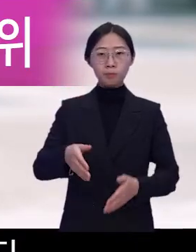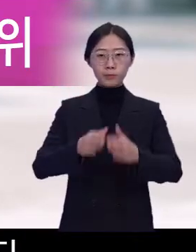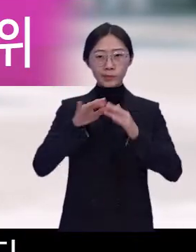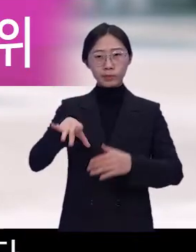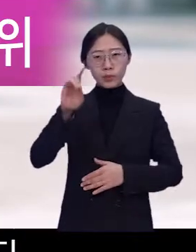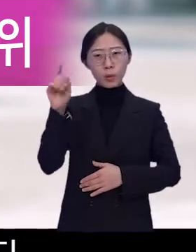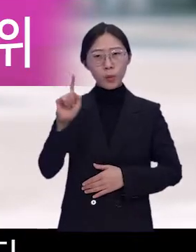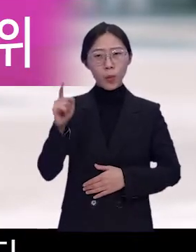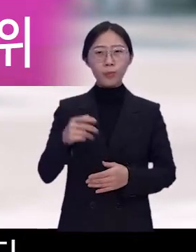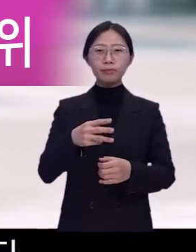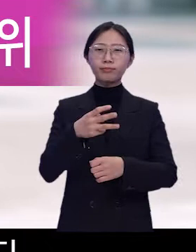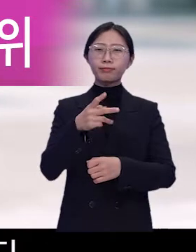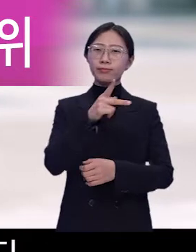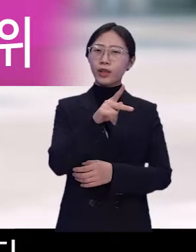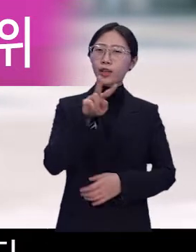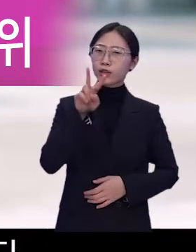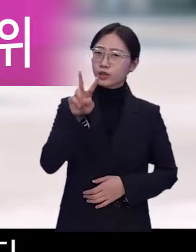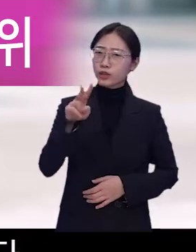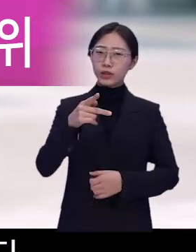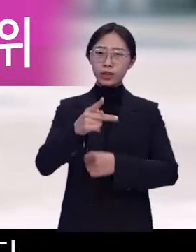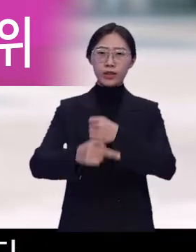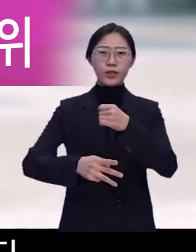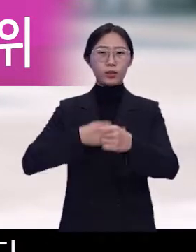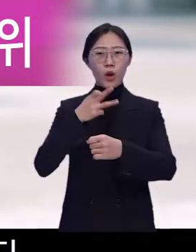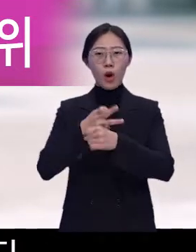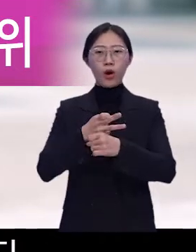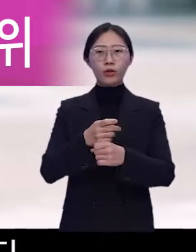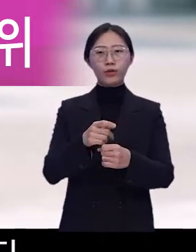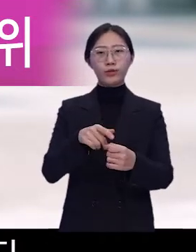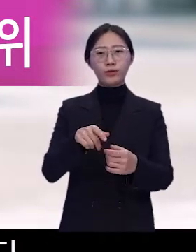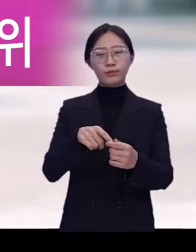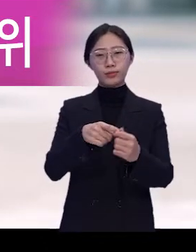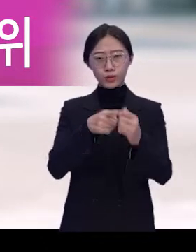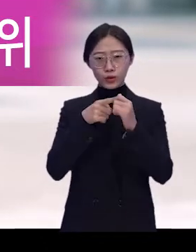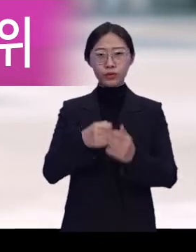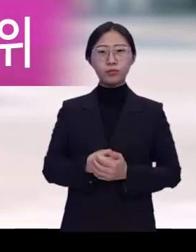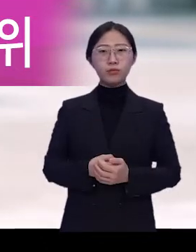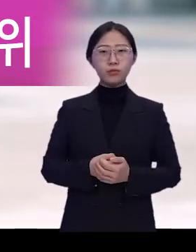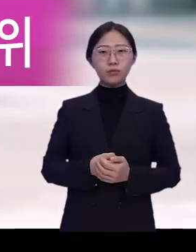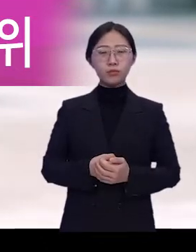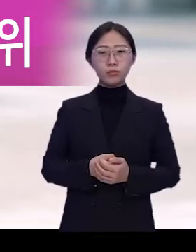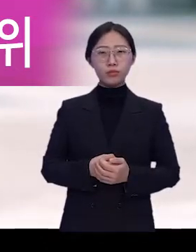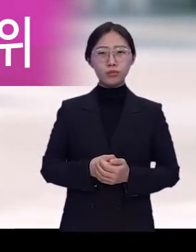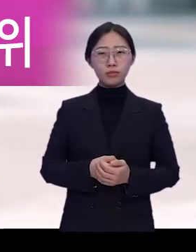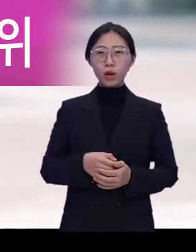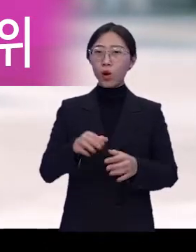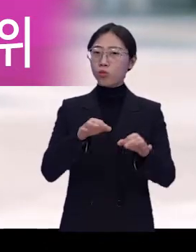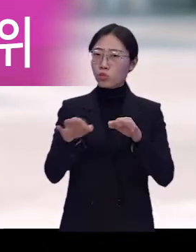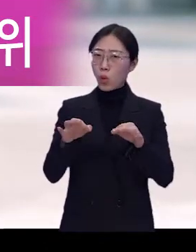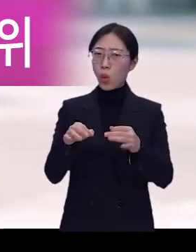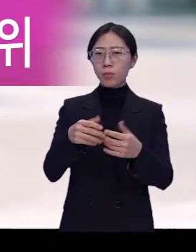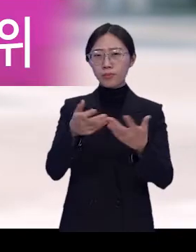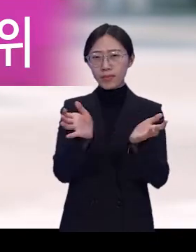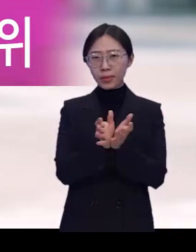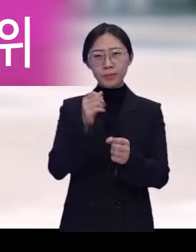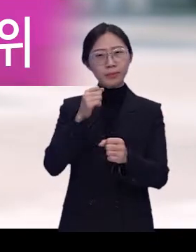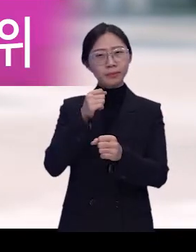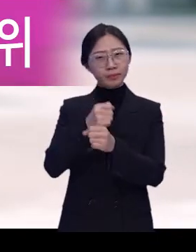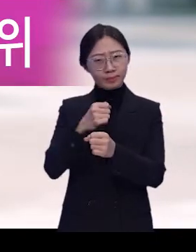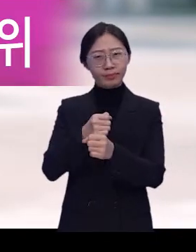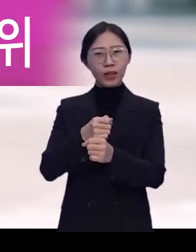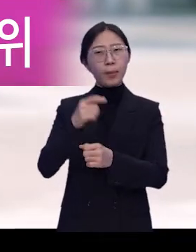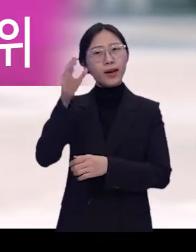처음으로 천안시 축구단이 K3 정규리그에서 1위를 달성했습니다. 축구단의 내년 프로팀 창단에도